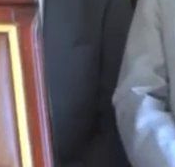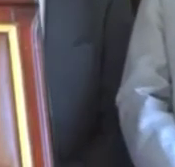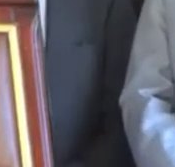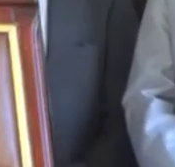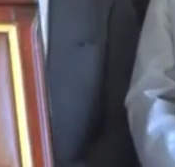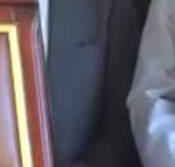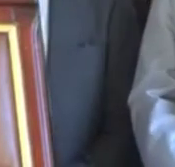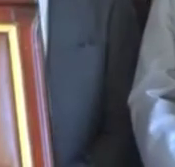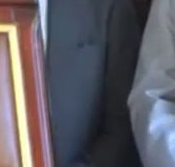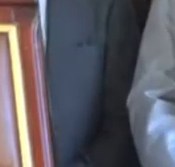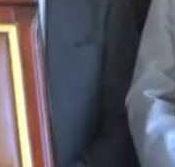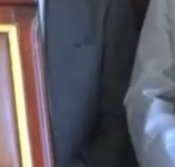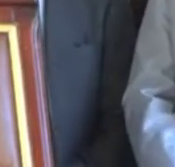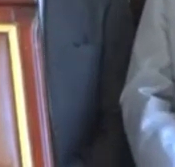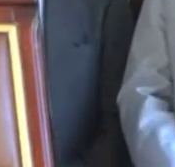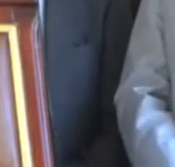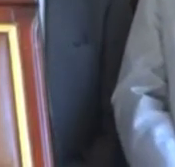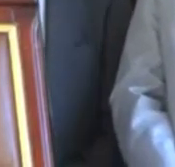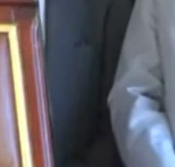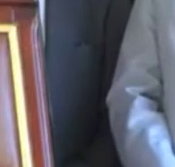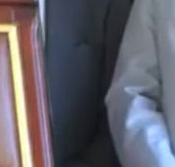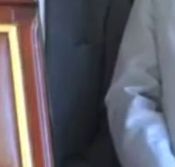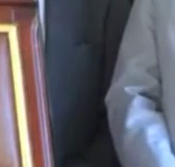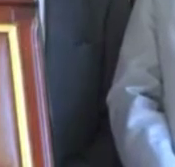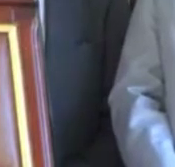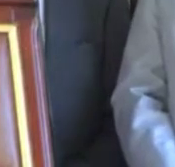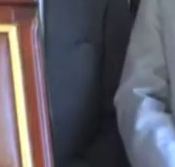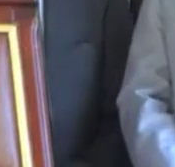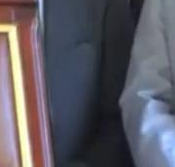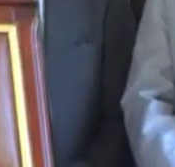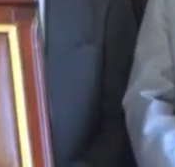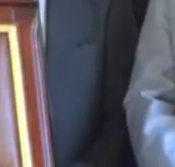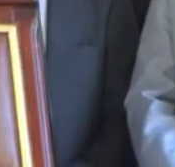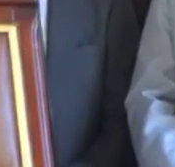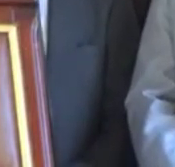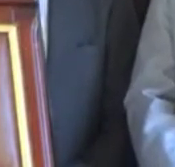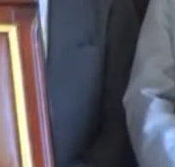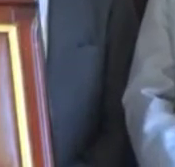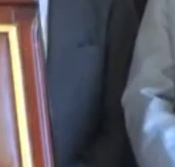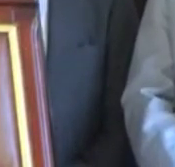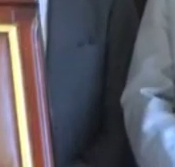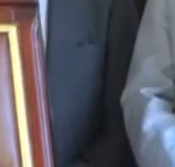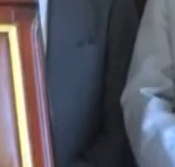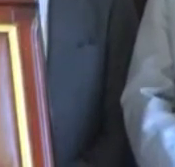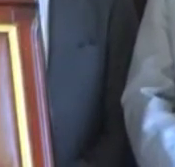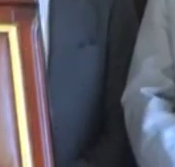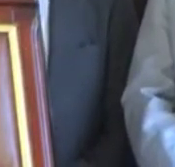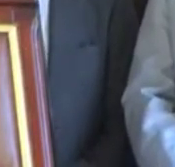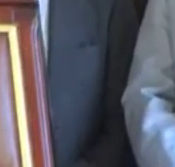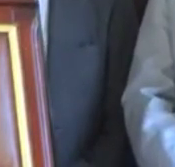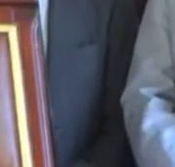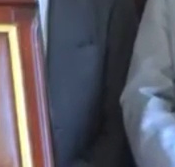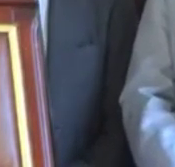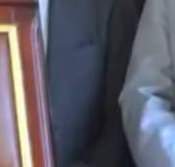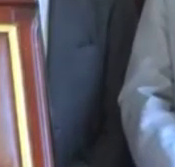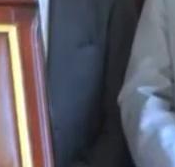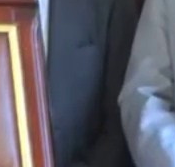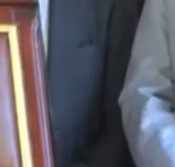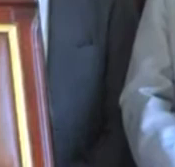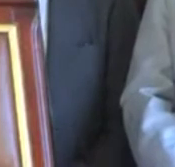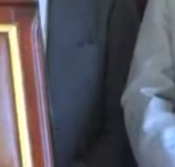nous avons. Pour ne pas dire que nous avons. Je parle pas de ce ministre de justice là, tout la parole. Pour le dire